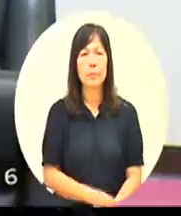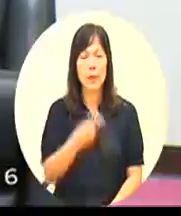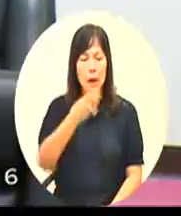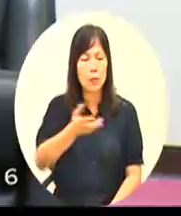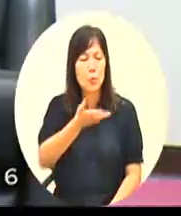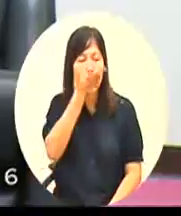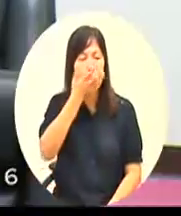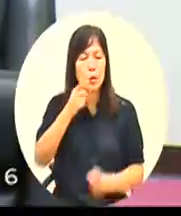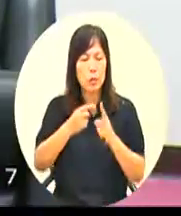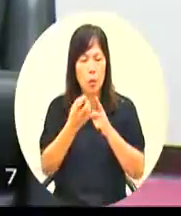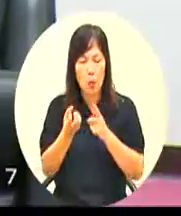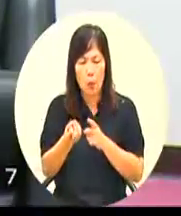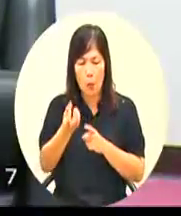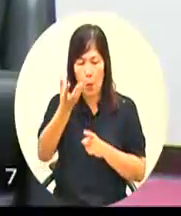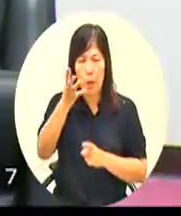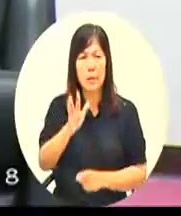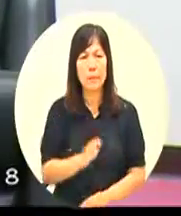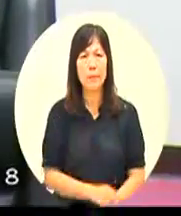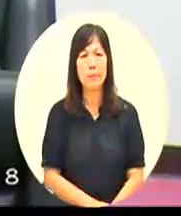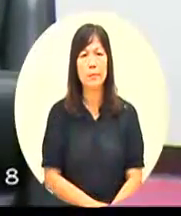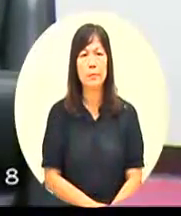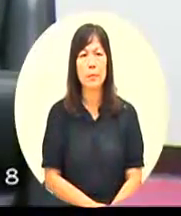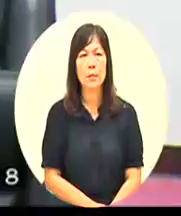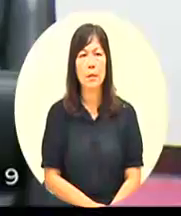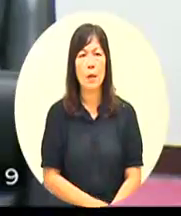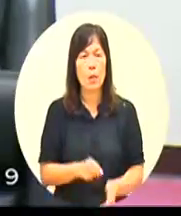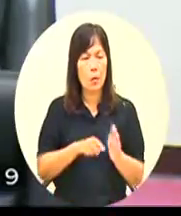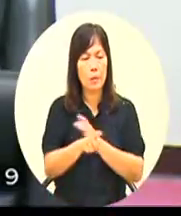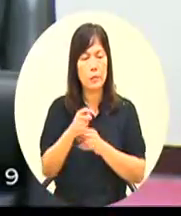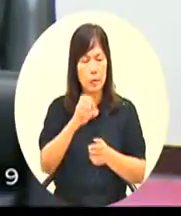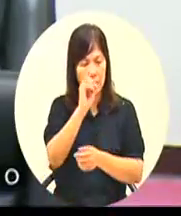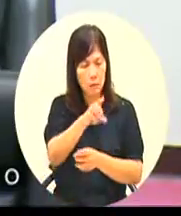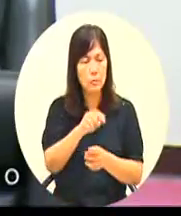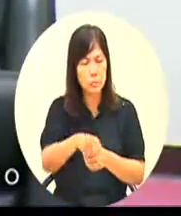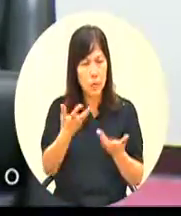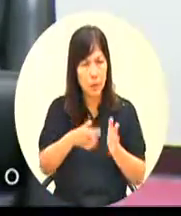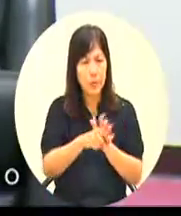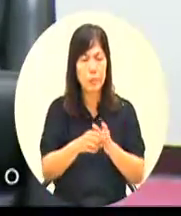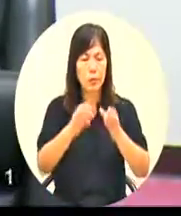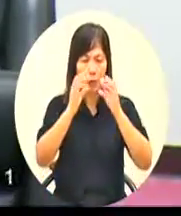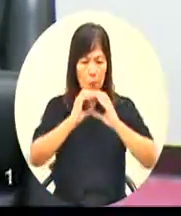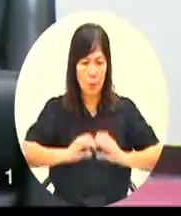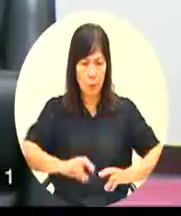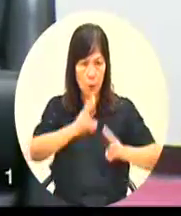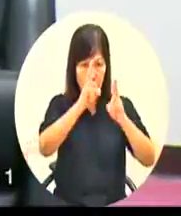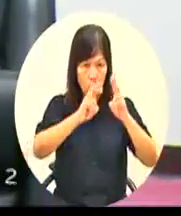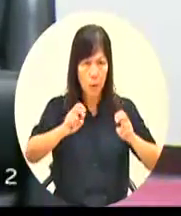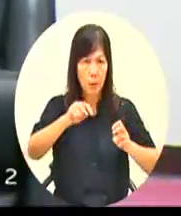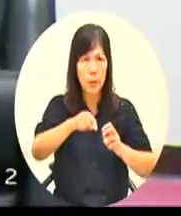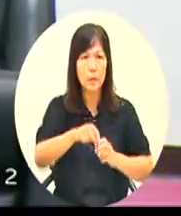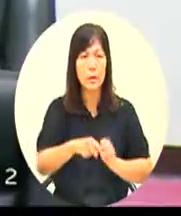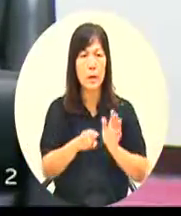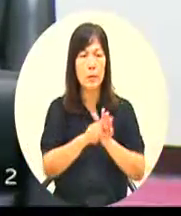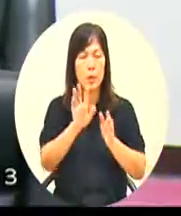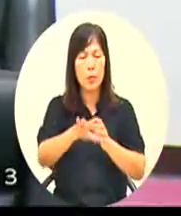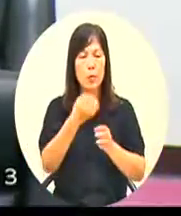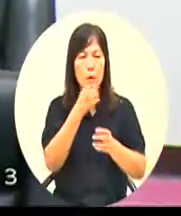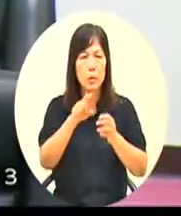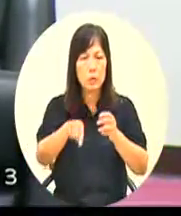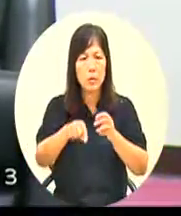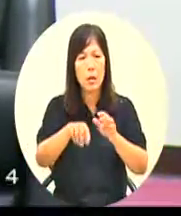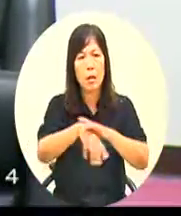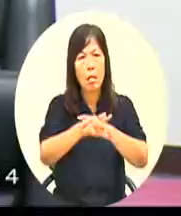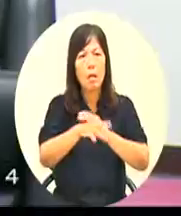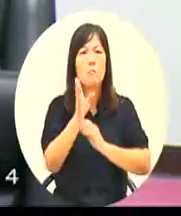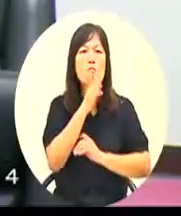的民众也越来越多。那本席一直在这边跟您反映的，就是我们的孔庙现在有闲置的这个位置啊，